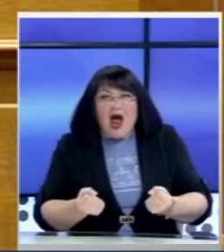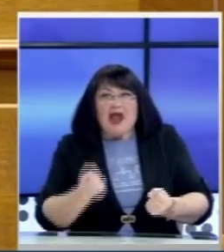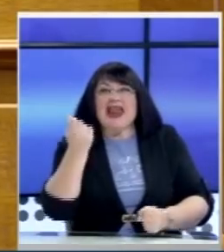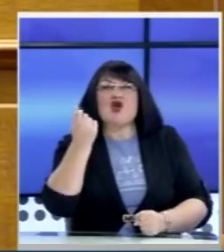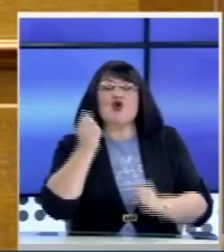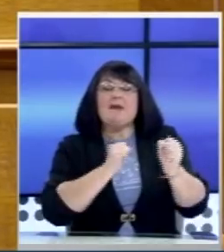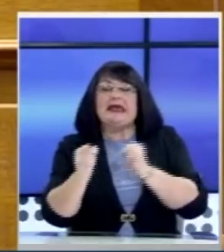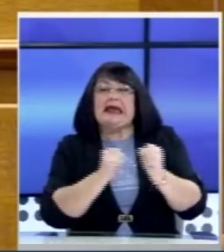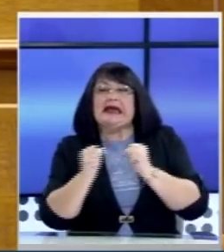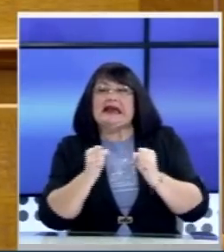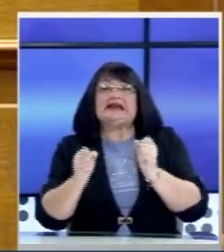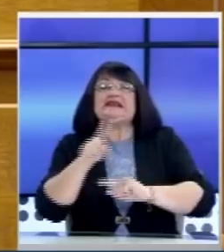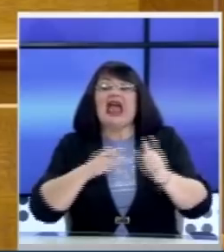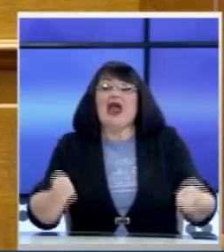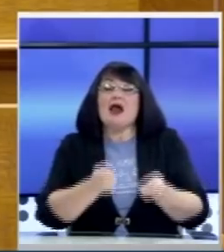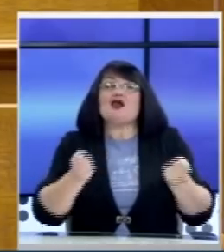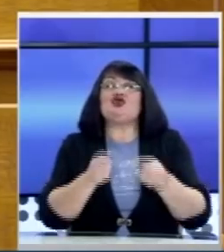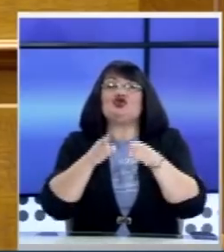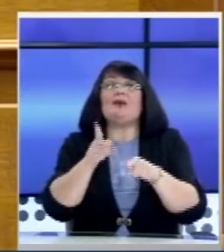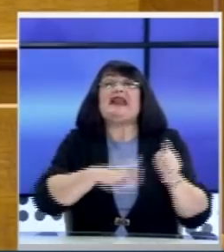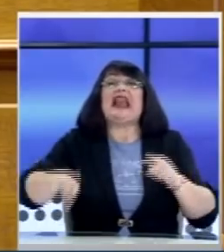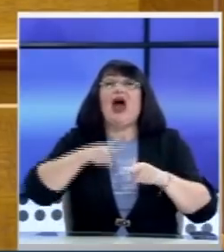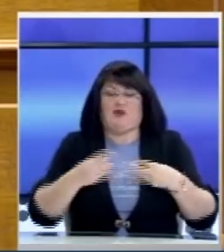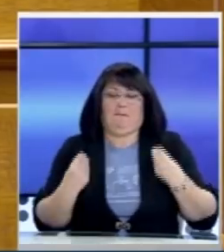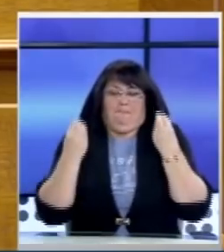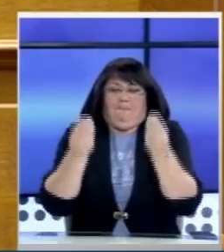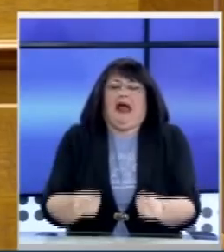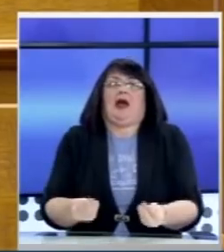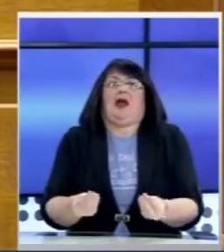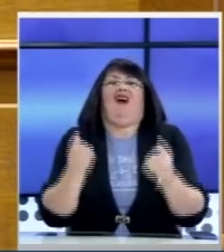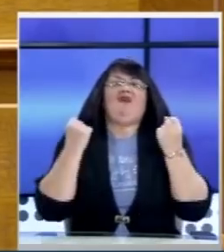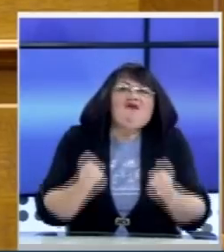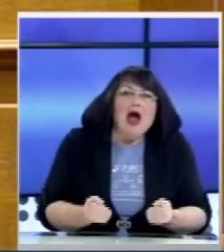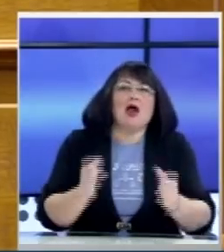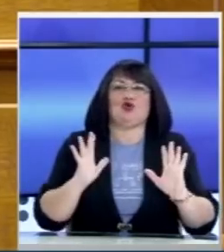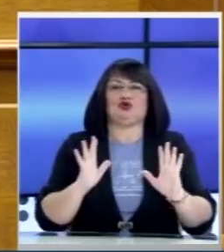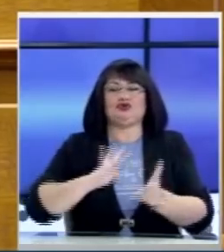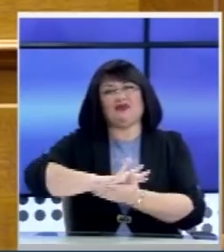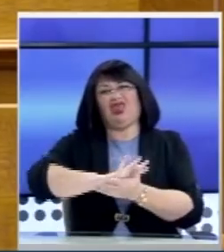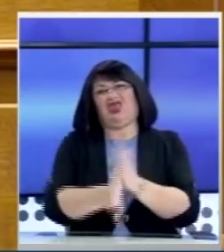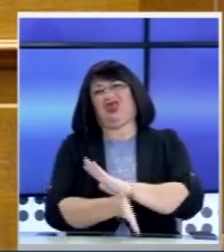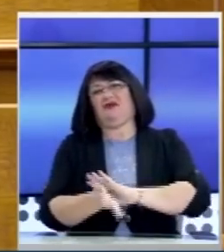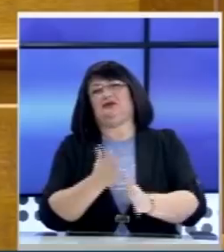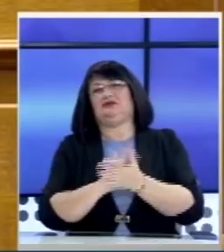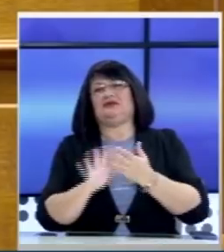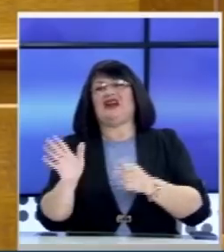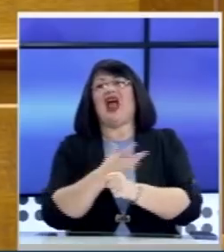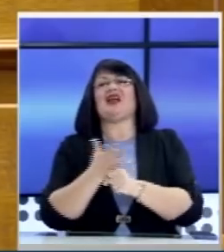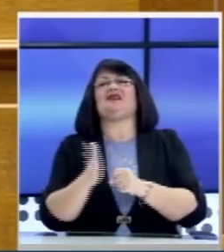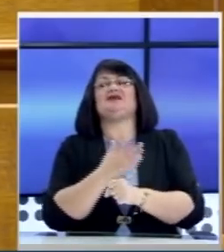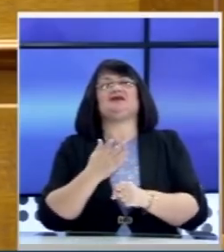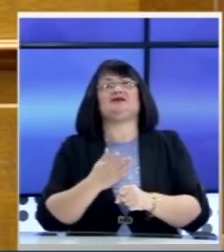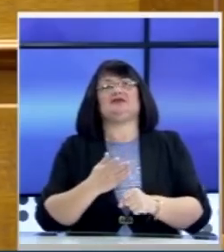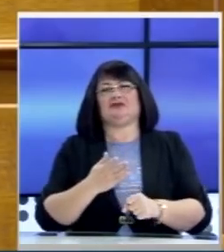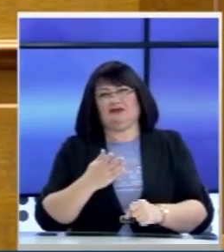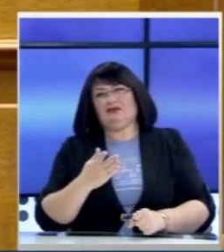οικονομικής κρίσης στους εργαζόμενους, στο λαό. Για να ισοπεδώσετε ό,τι έχει απομείνει από λαϊκά